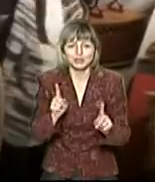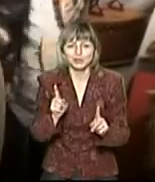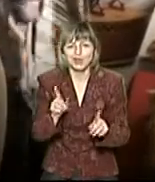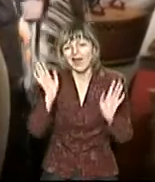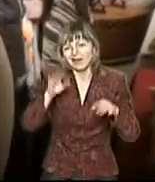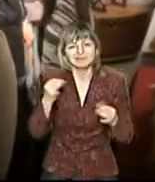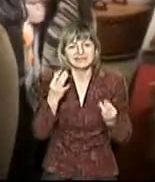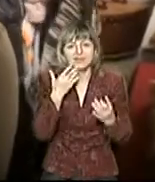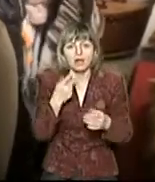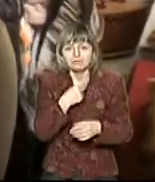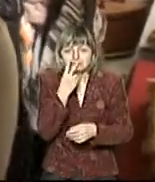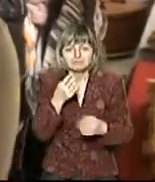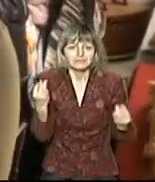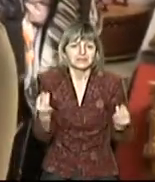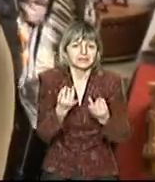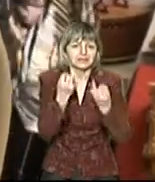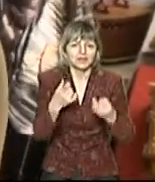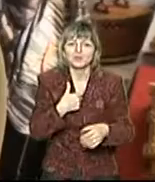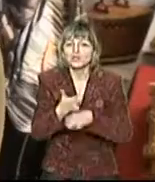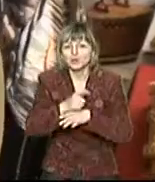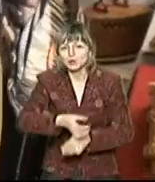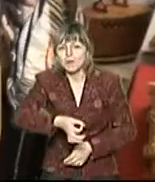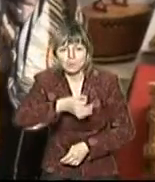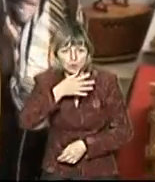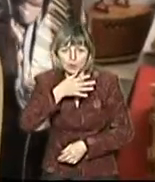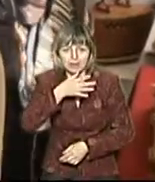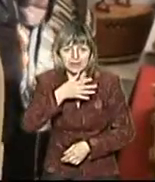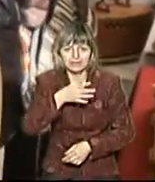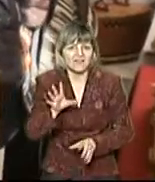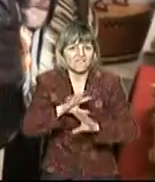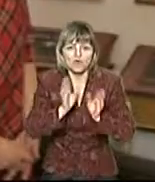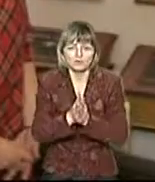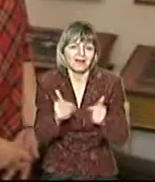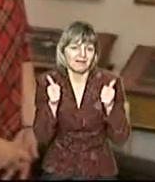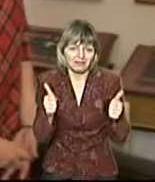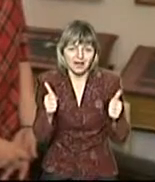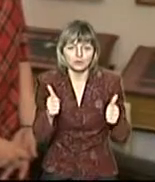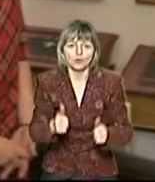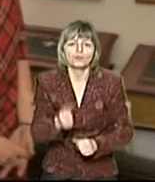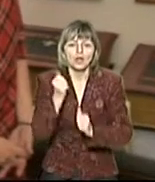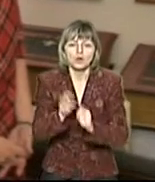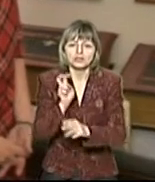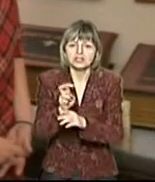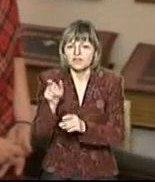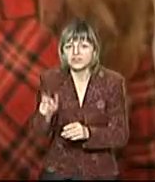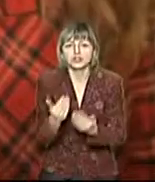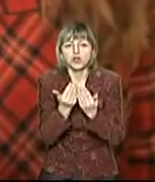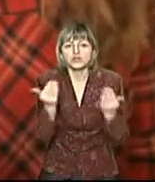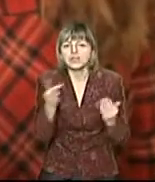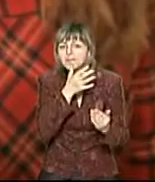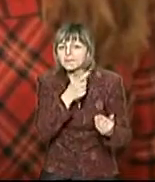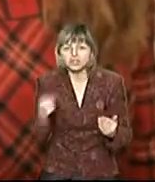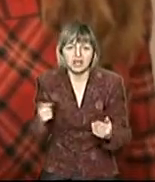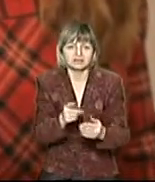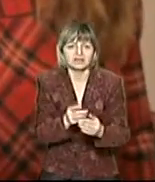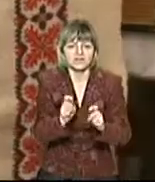так буде, але дуже гарно. Чесно, мені дуже подобається. Взагалі класно. Кожен відвідувач виставки під час відкриття